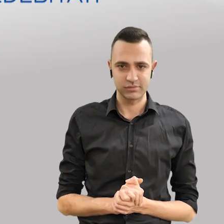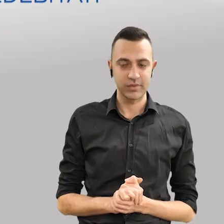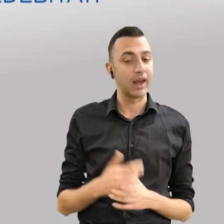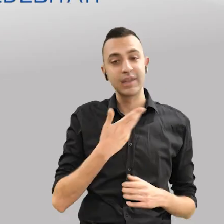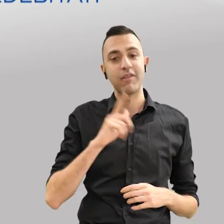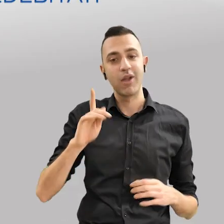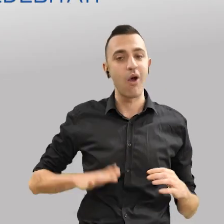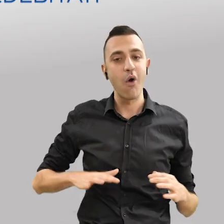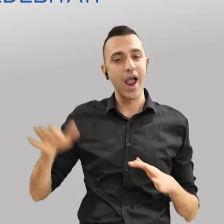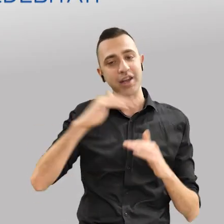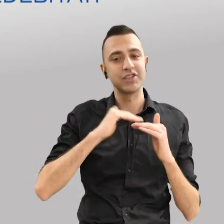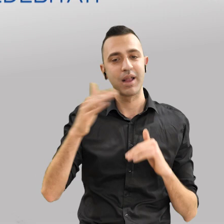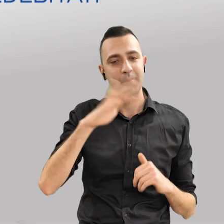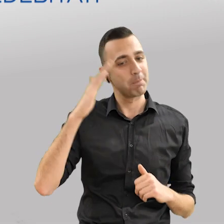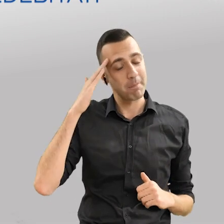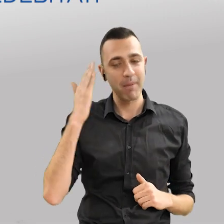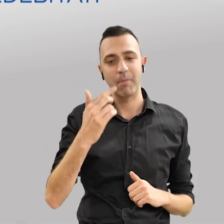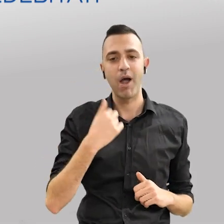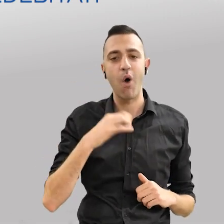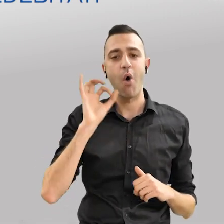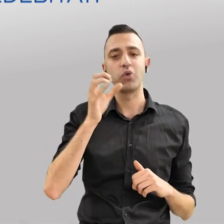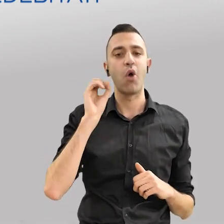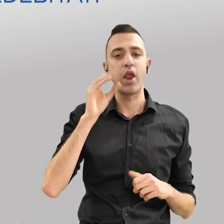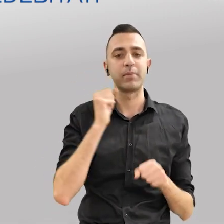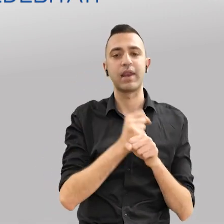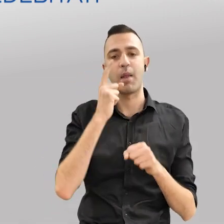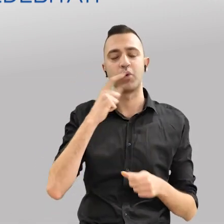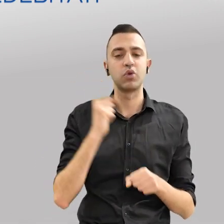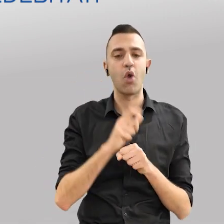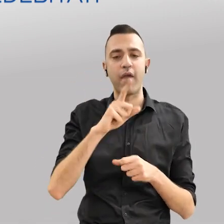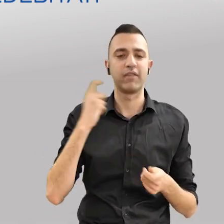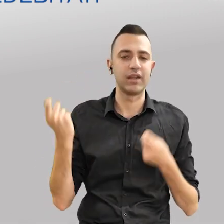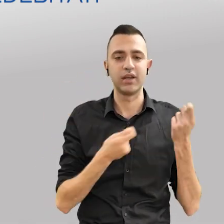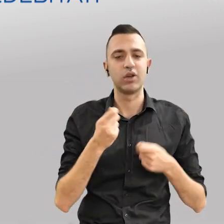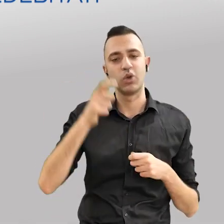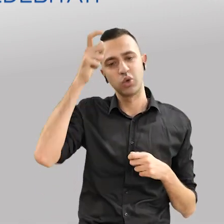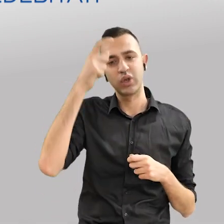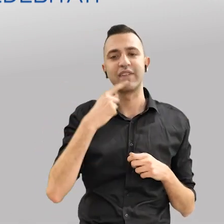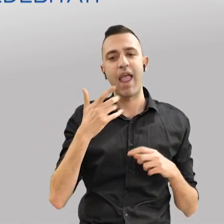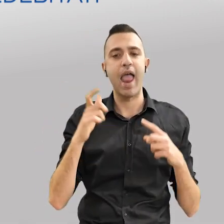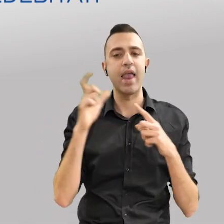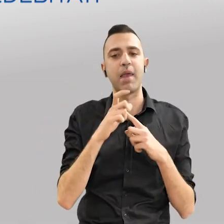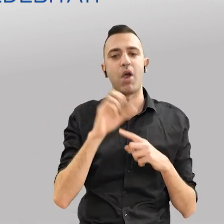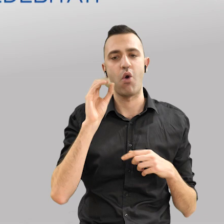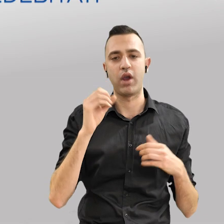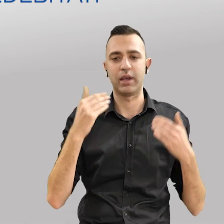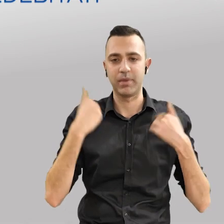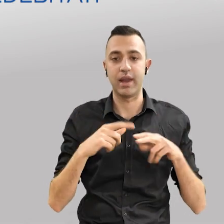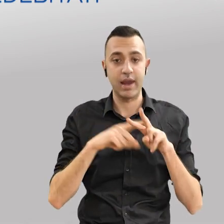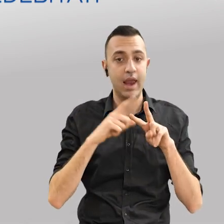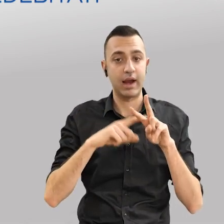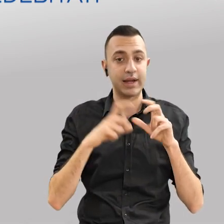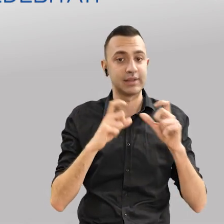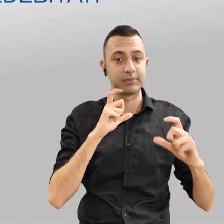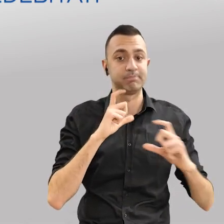sevgili öğrenciler Merhaba ben Ortaöğretim Genel Müdürlüğünde görevli Türk dili ve edebiyatı öğretmeni Ayşe Güneş salak ve kese